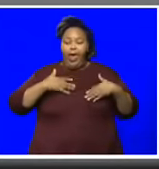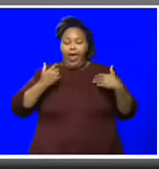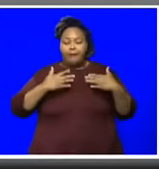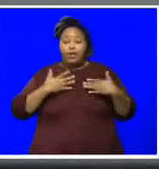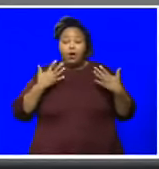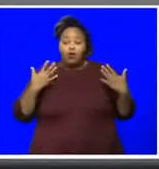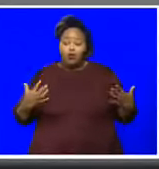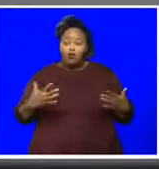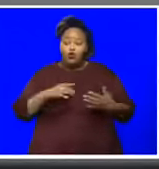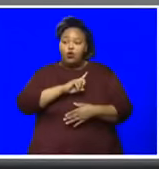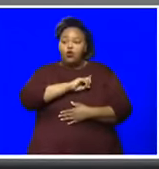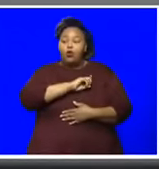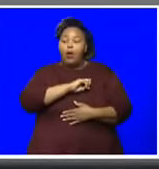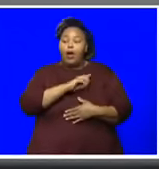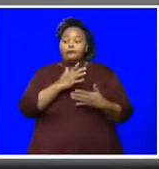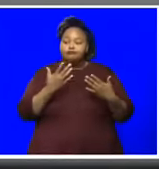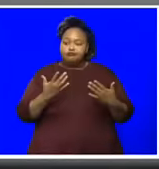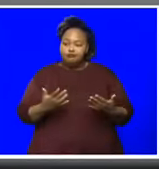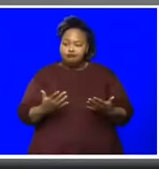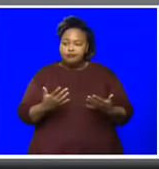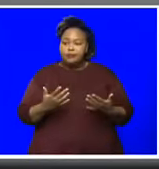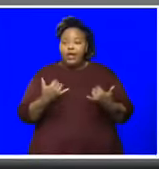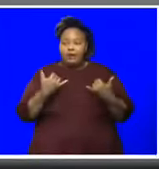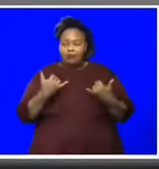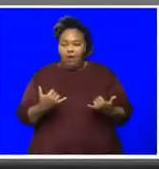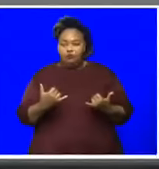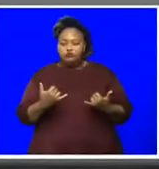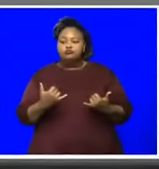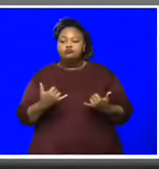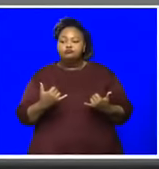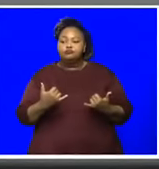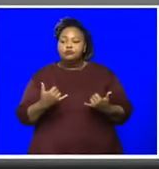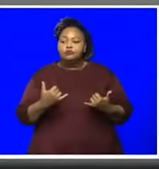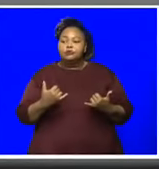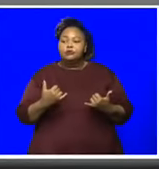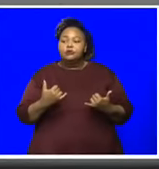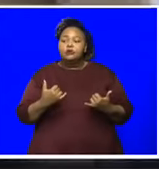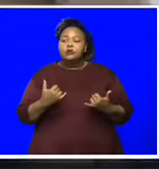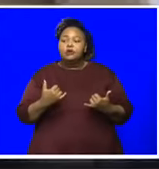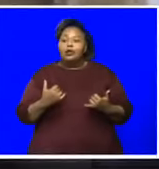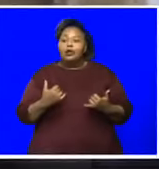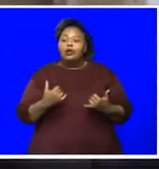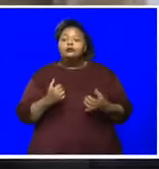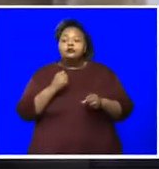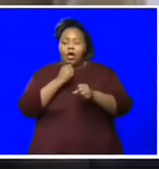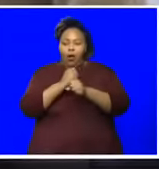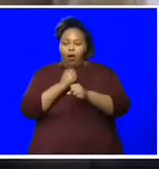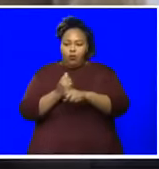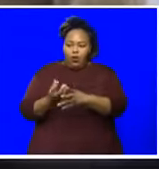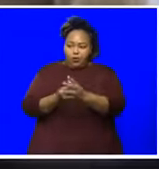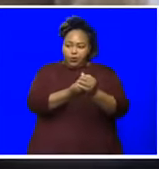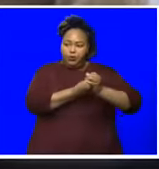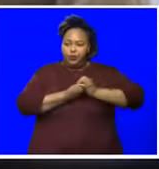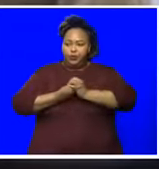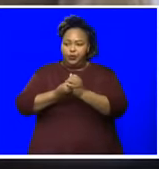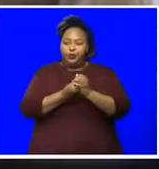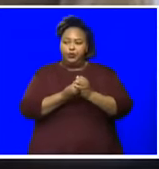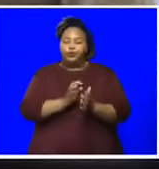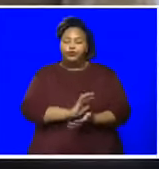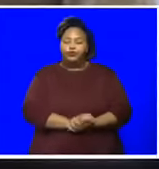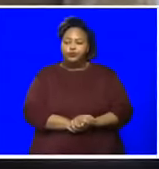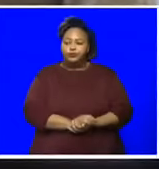can arrive to that magnitude of understanding. Letinhlangano tithi leli